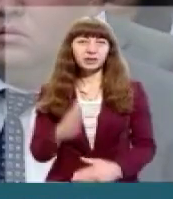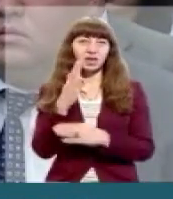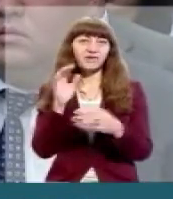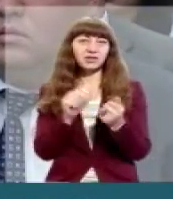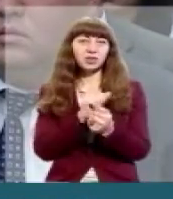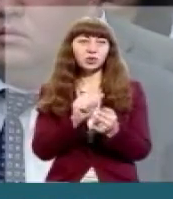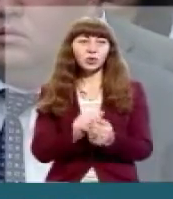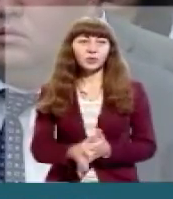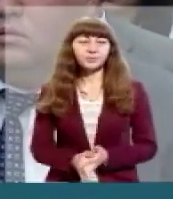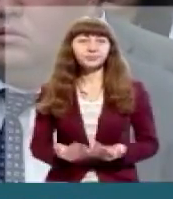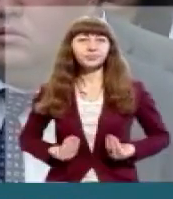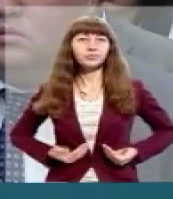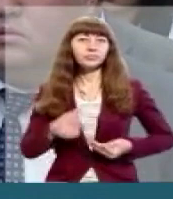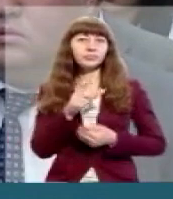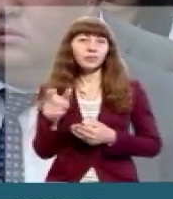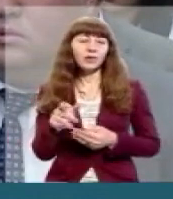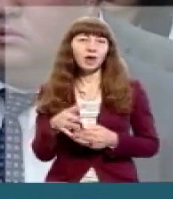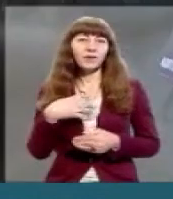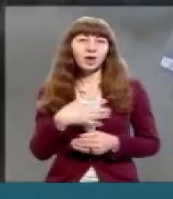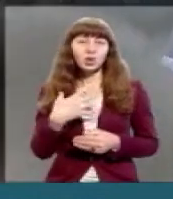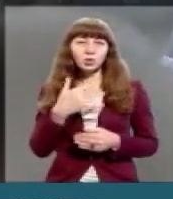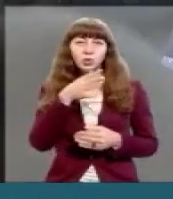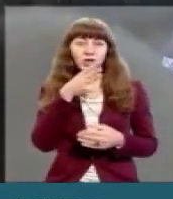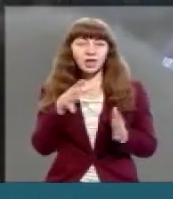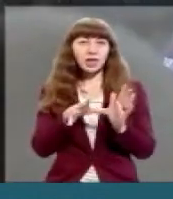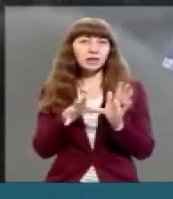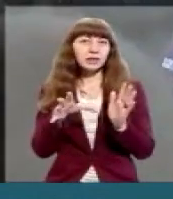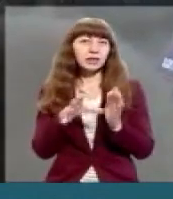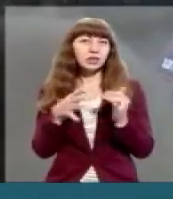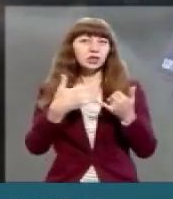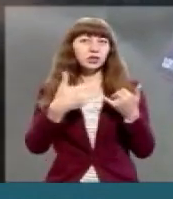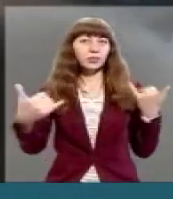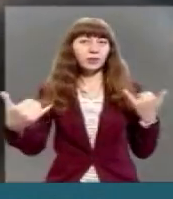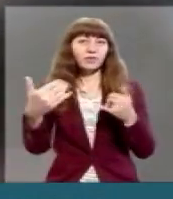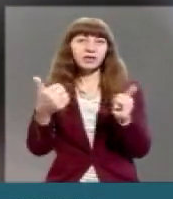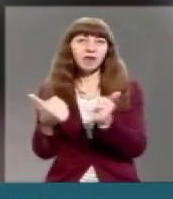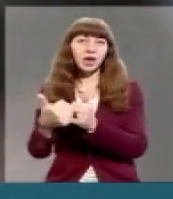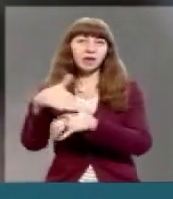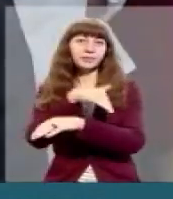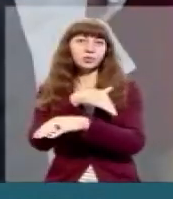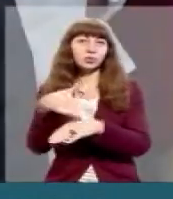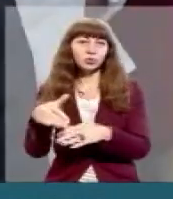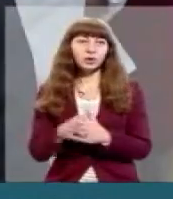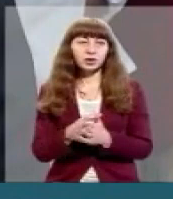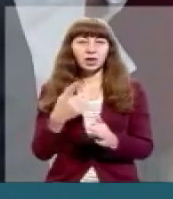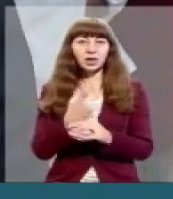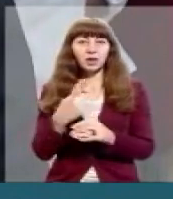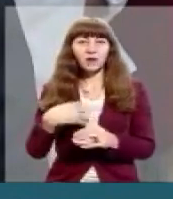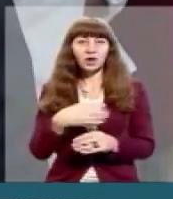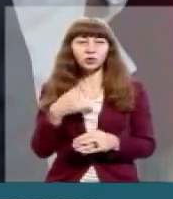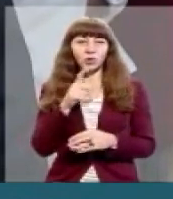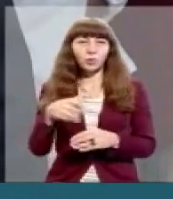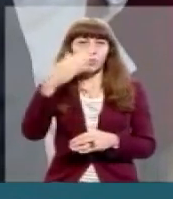Тұрғындарды көше бойларындағы электр кабельдері де алаңдатудан. Бұл ең біріншіден азаматтарын өміріне қауіп төндіреді. Әзірсе